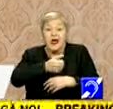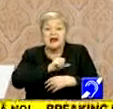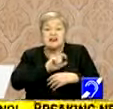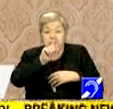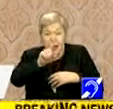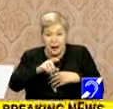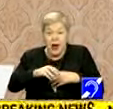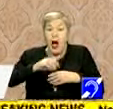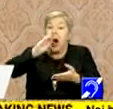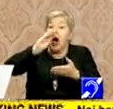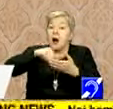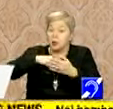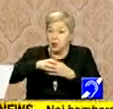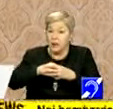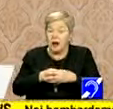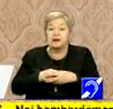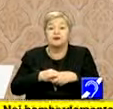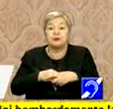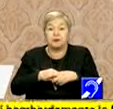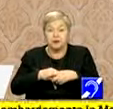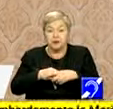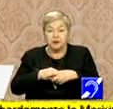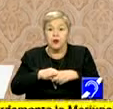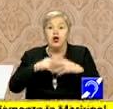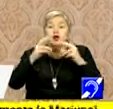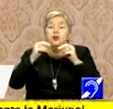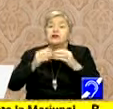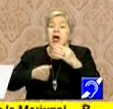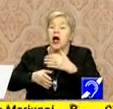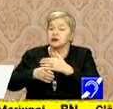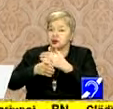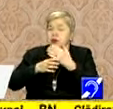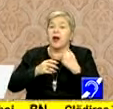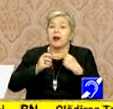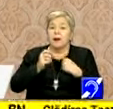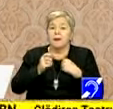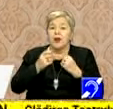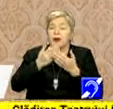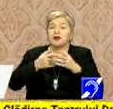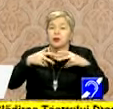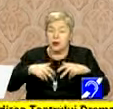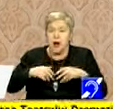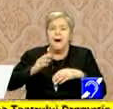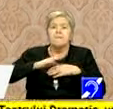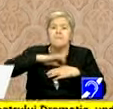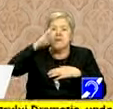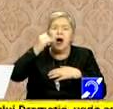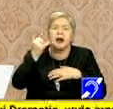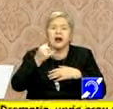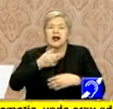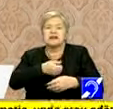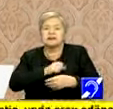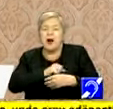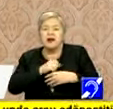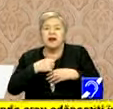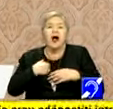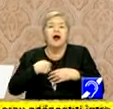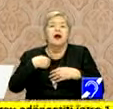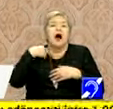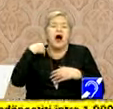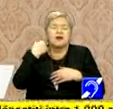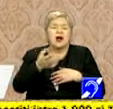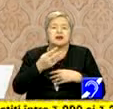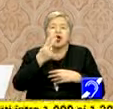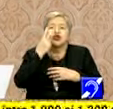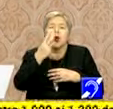un pachet de ajutoare umanitare, cel mai mare pe care Spania l-a oferit vreodată, 23